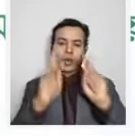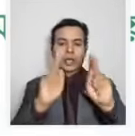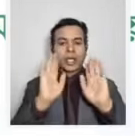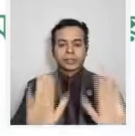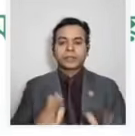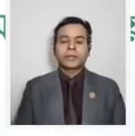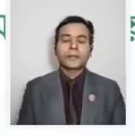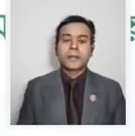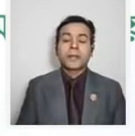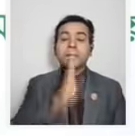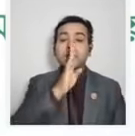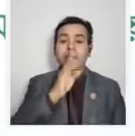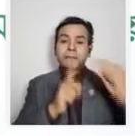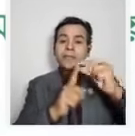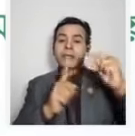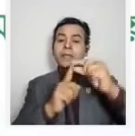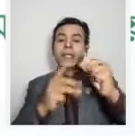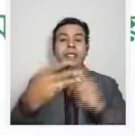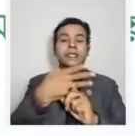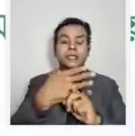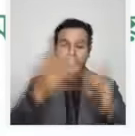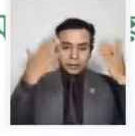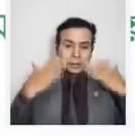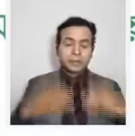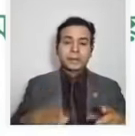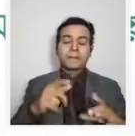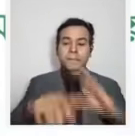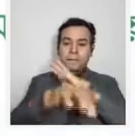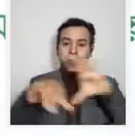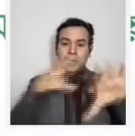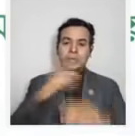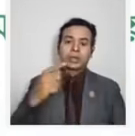যায় 31,991 জনকে।